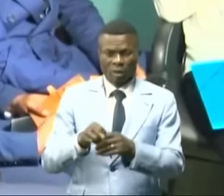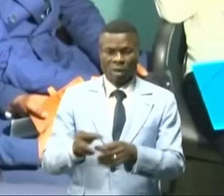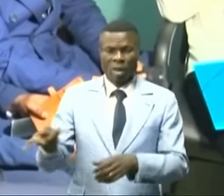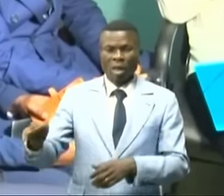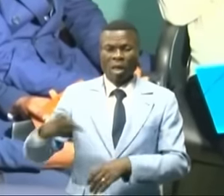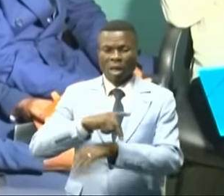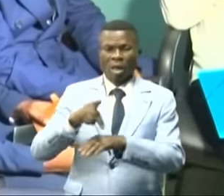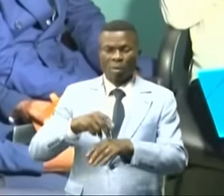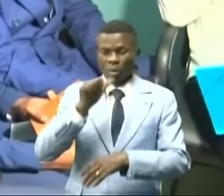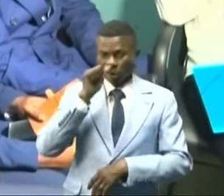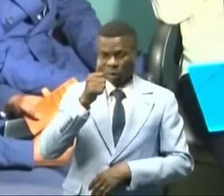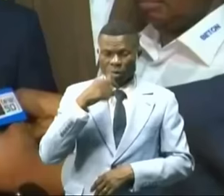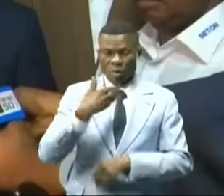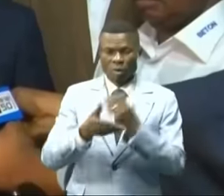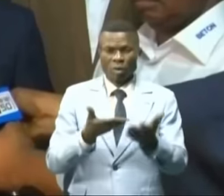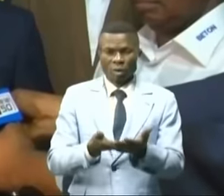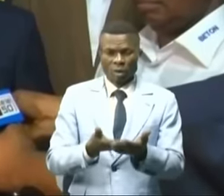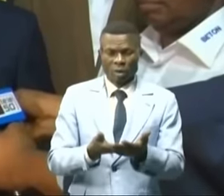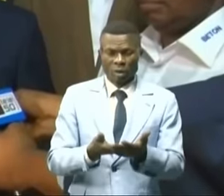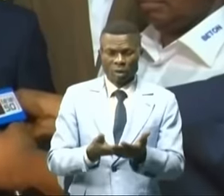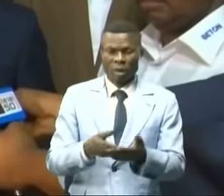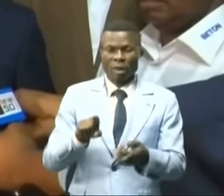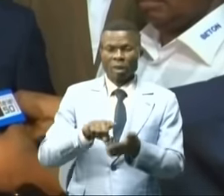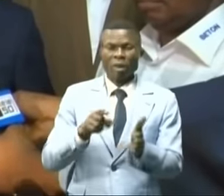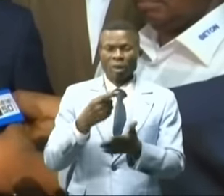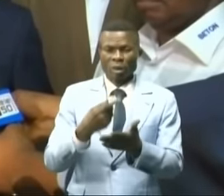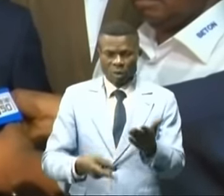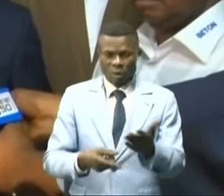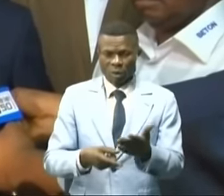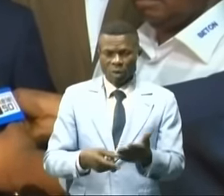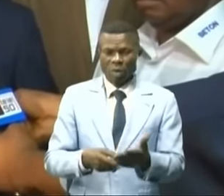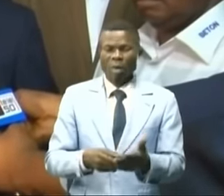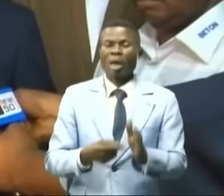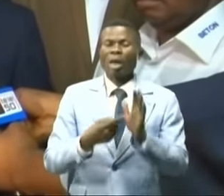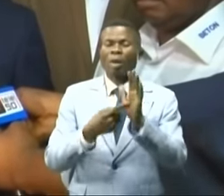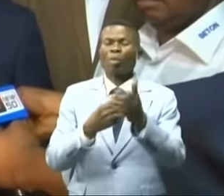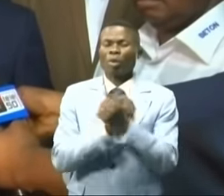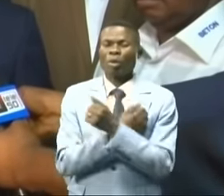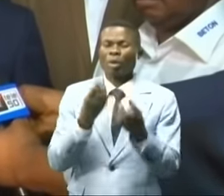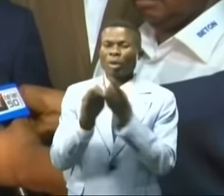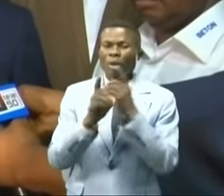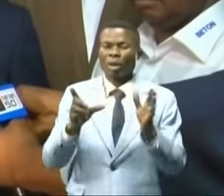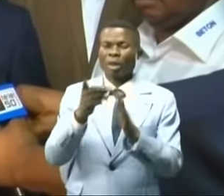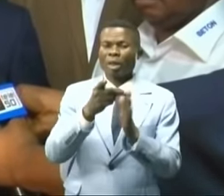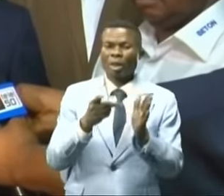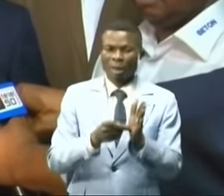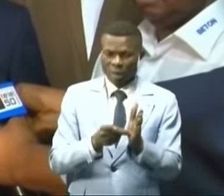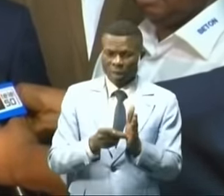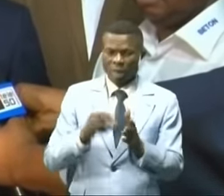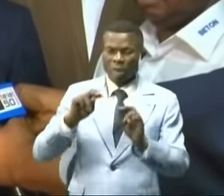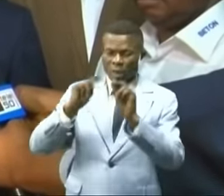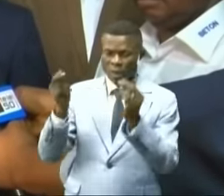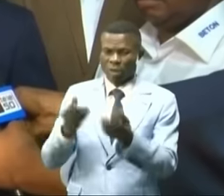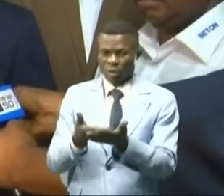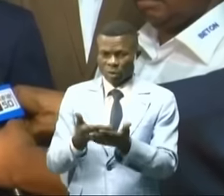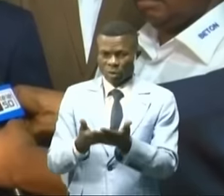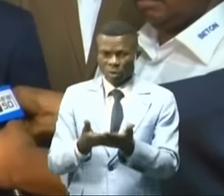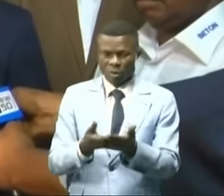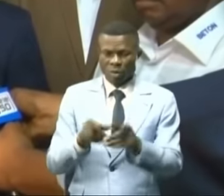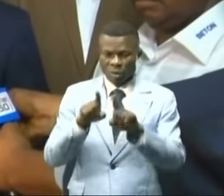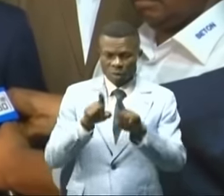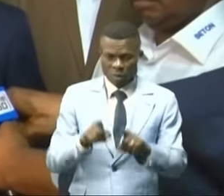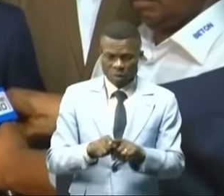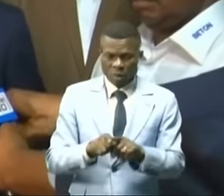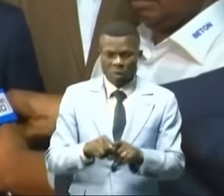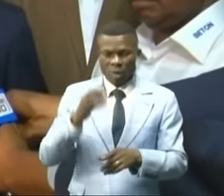Ce que nous venons de faire, c'est un droit et non un privilège. Le principe au sein de l'Union sacrée, c'est de tenir